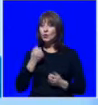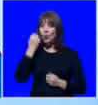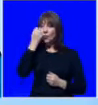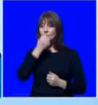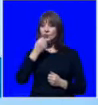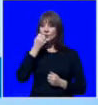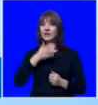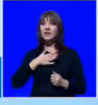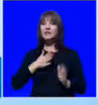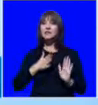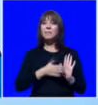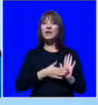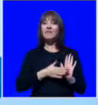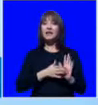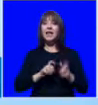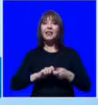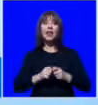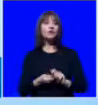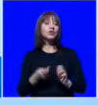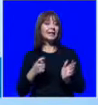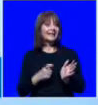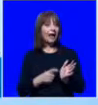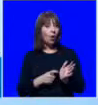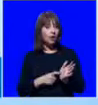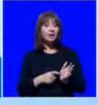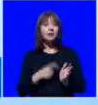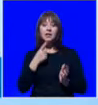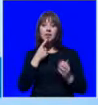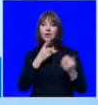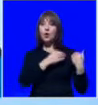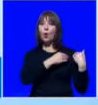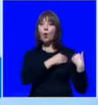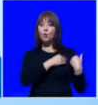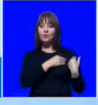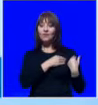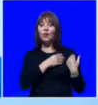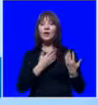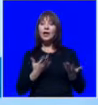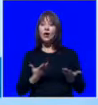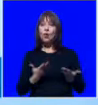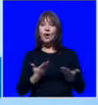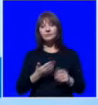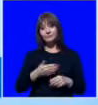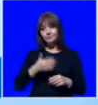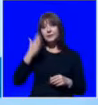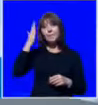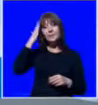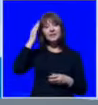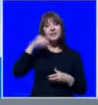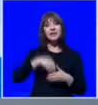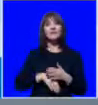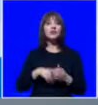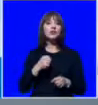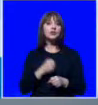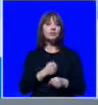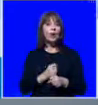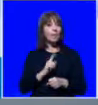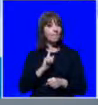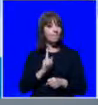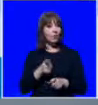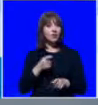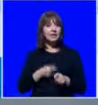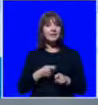си, нарушиха законите и за това отговорност носи министъра на вътрешните работи. Пак ви питам, може ли да се сформира ново